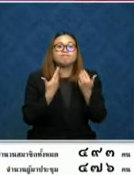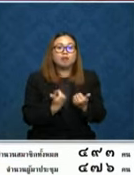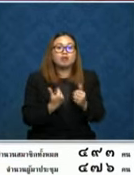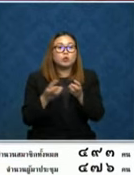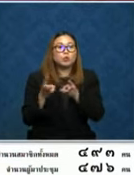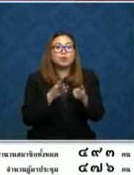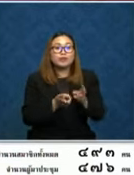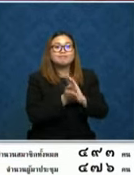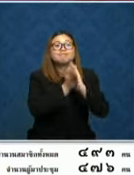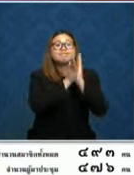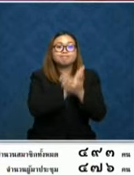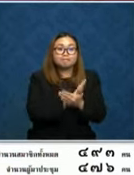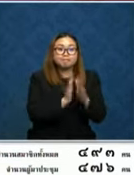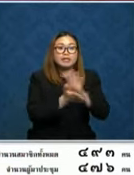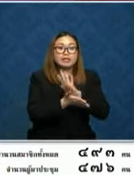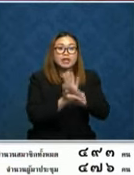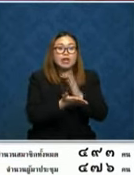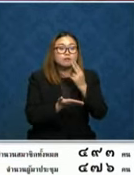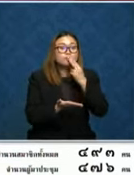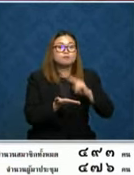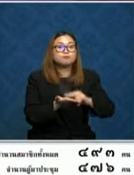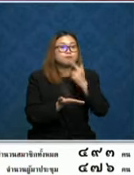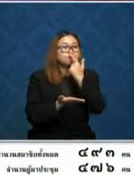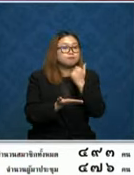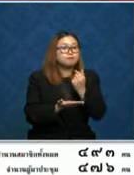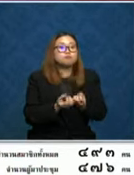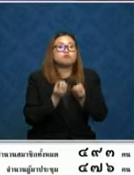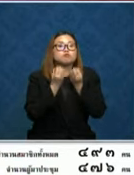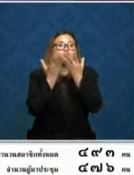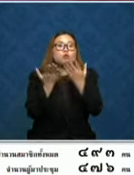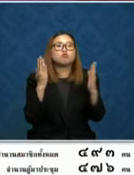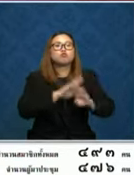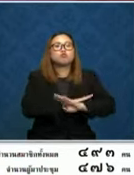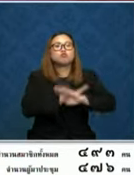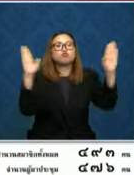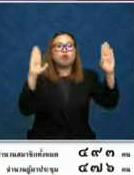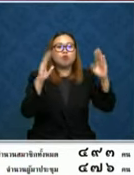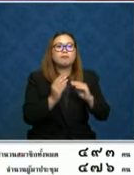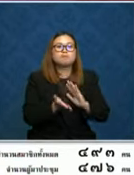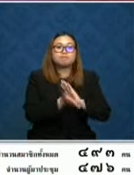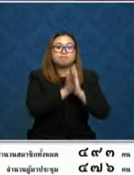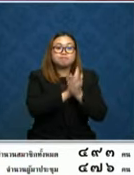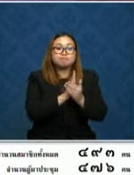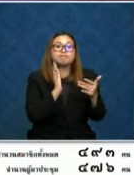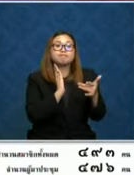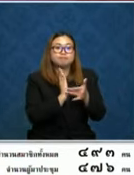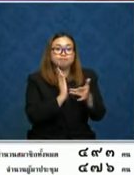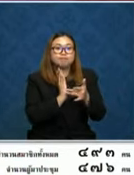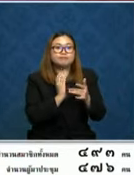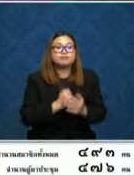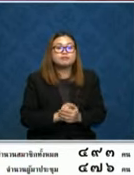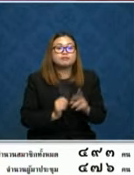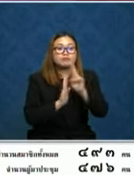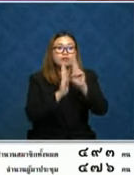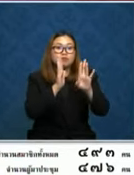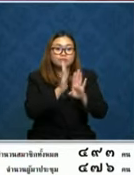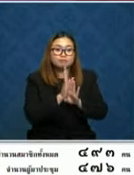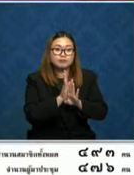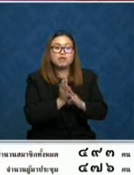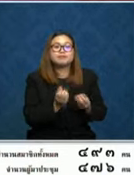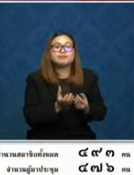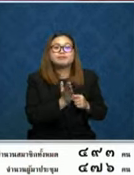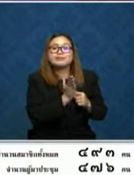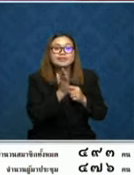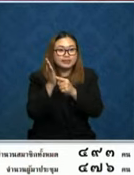การส่งเอกสารเท่านั้นนะครับซึ่งจริงๆมันสามารถมีวิธีการที่จะ ออกระเบียบนะครับในการรับยื่นทางอิเล็กทร